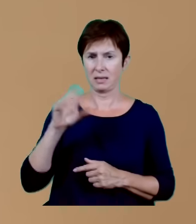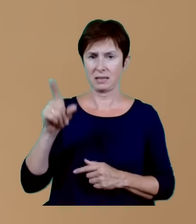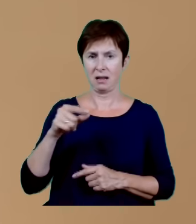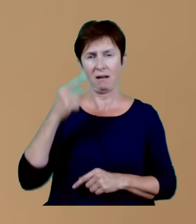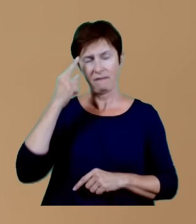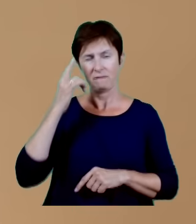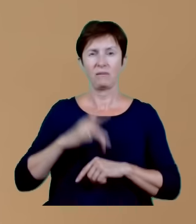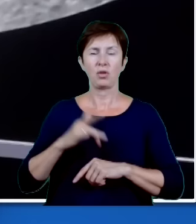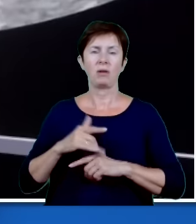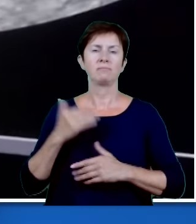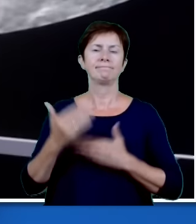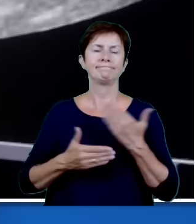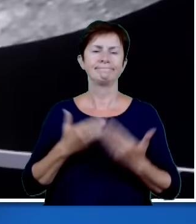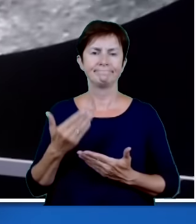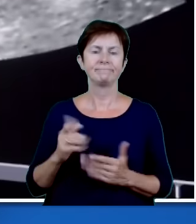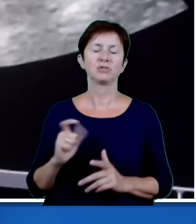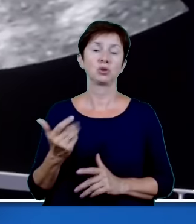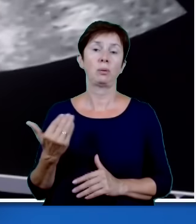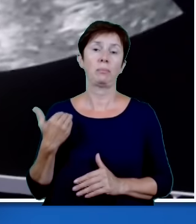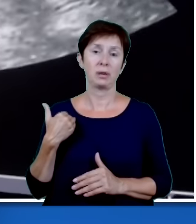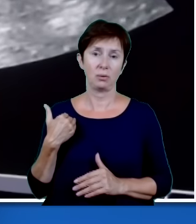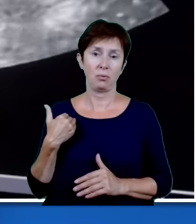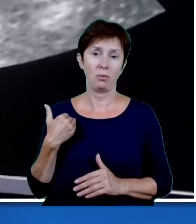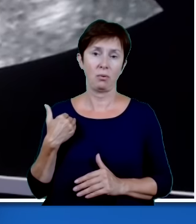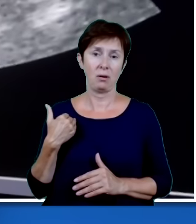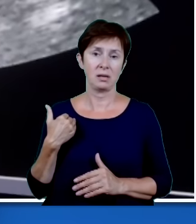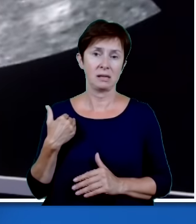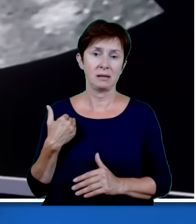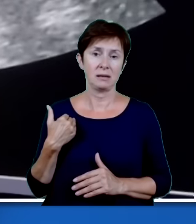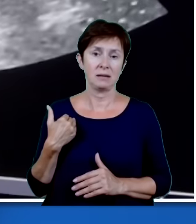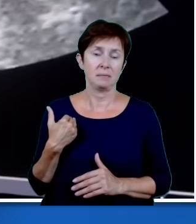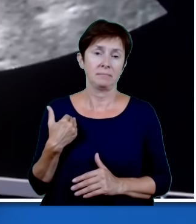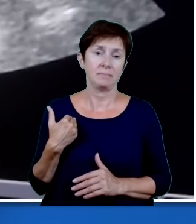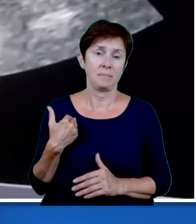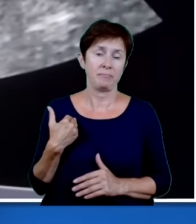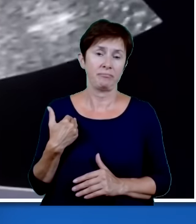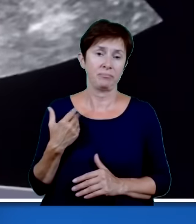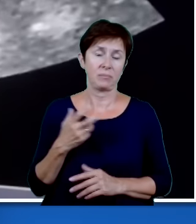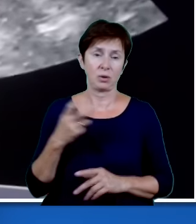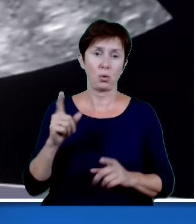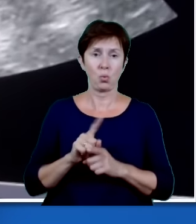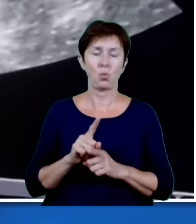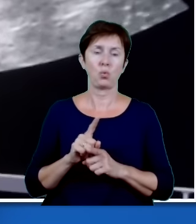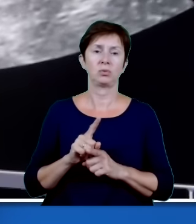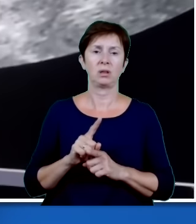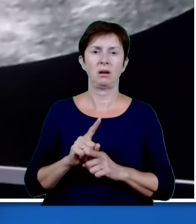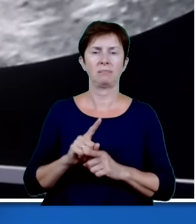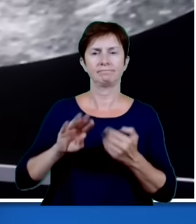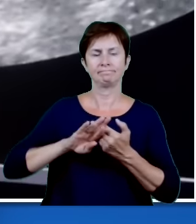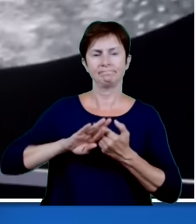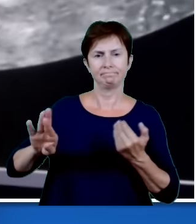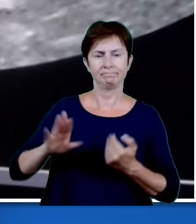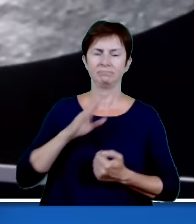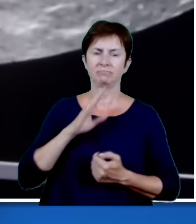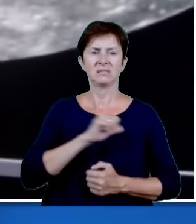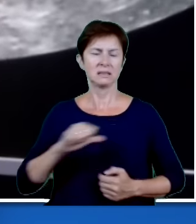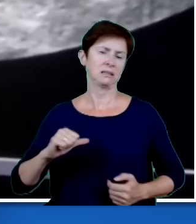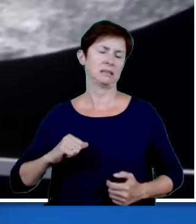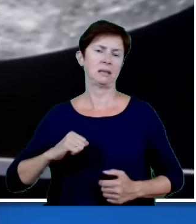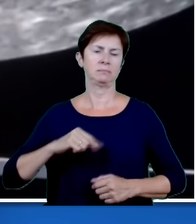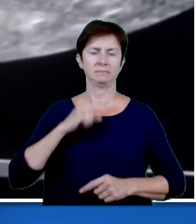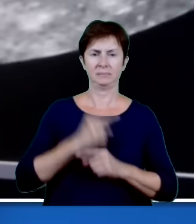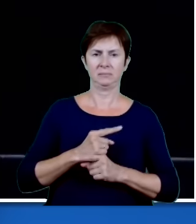aborcyjnego co się dzieje na scenie politycznej i wybić się na samodzielność na jakąś